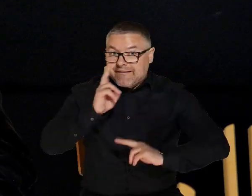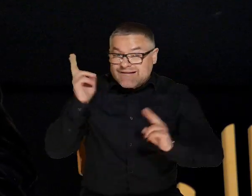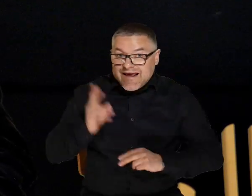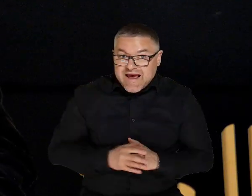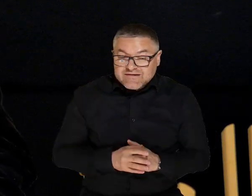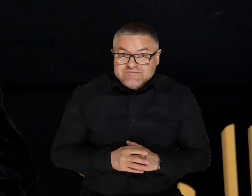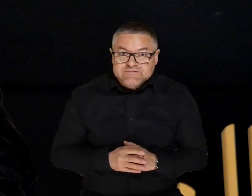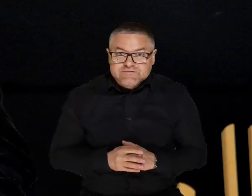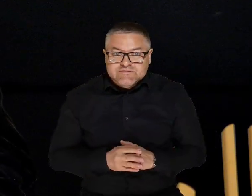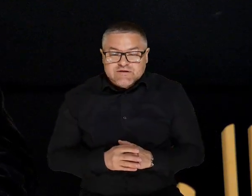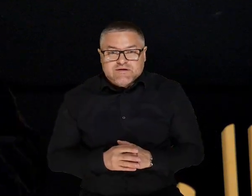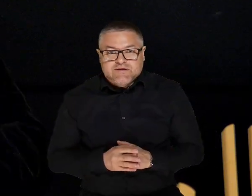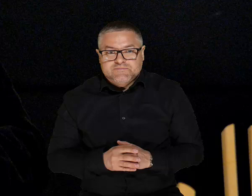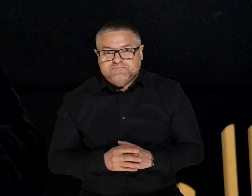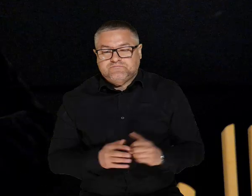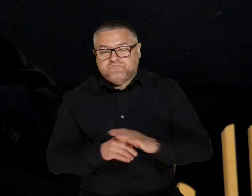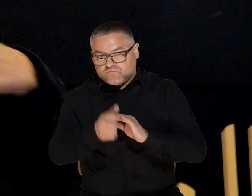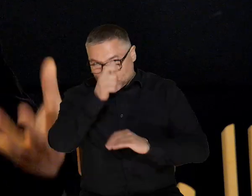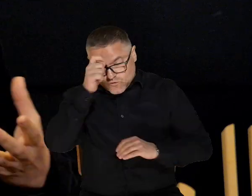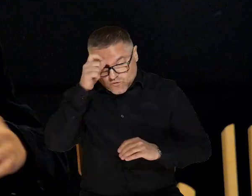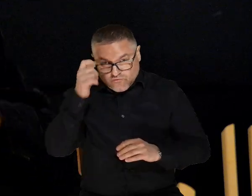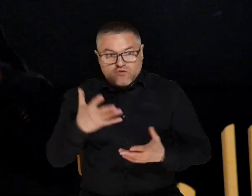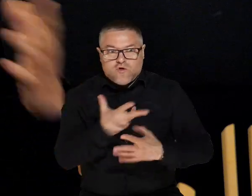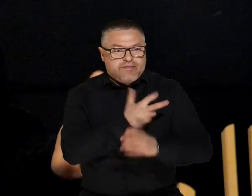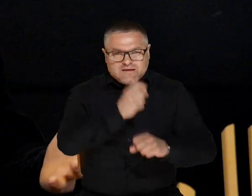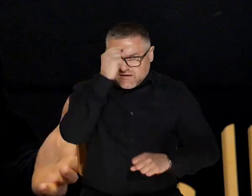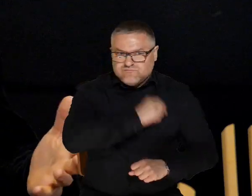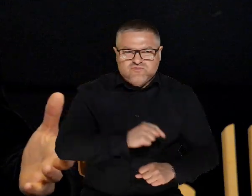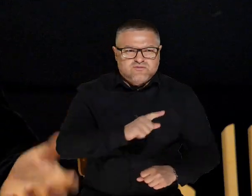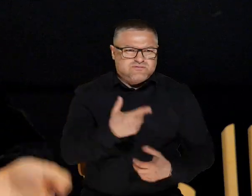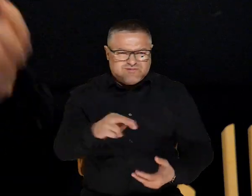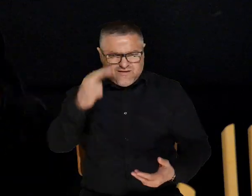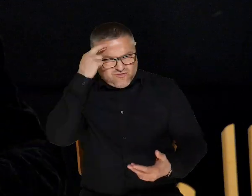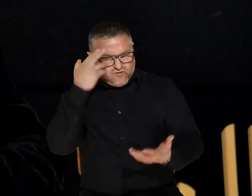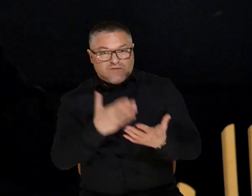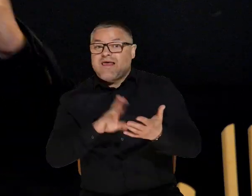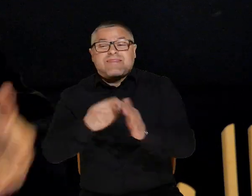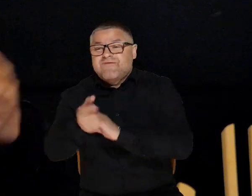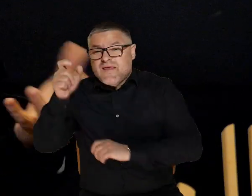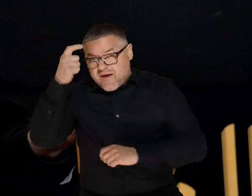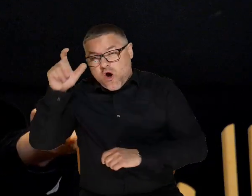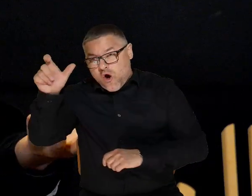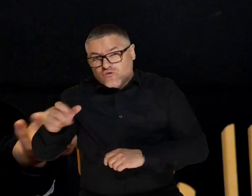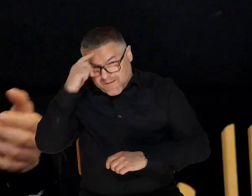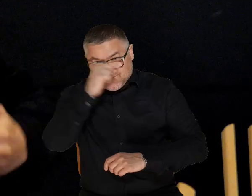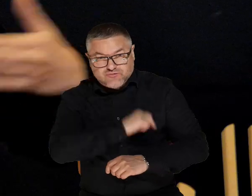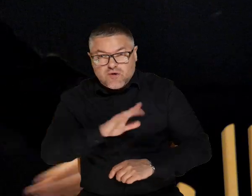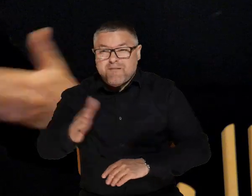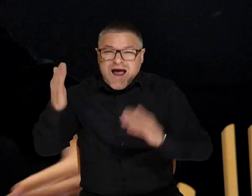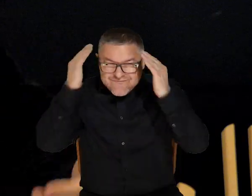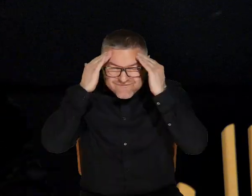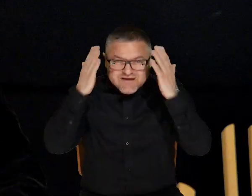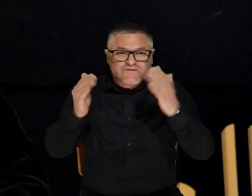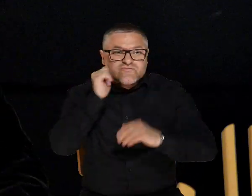są dla człowieka nie będącego psychologiem zupełnie niezrozumiałe, nawet dla psychologa, który ma, wydaje się, tą wiedzę, w